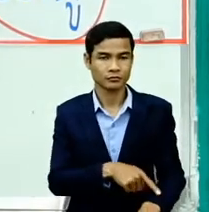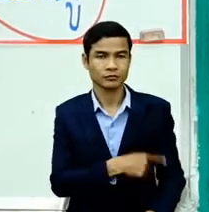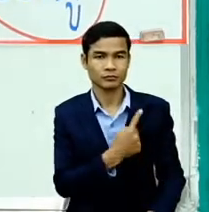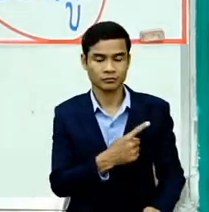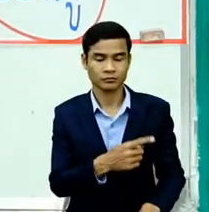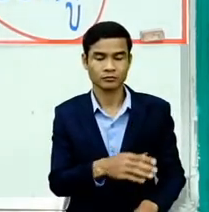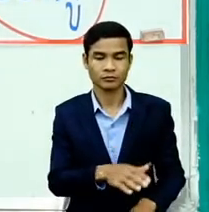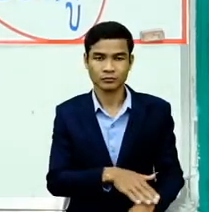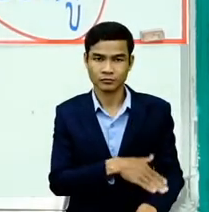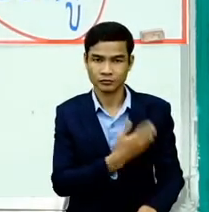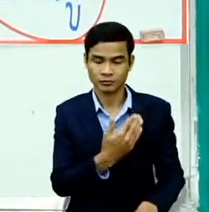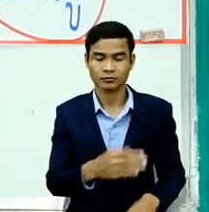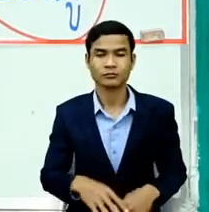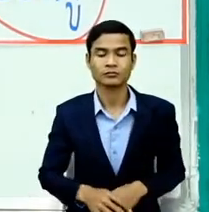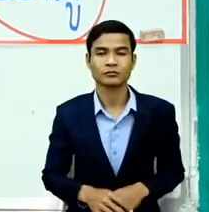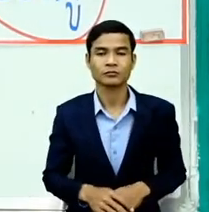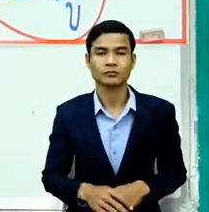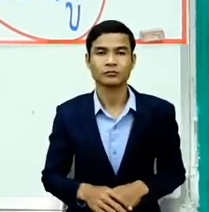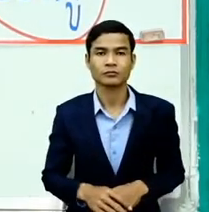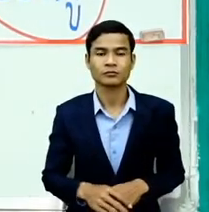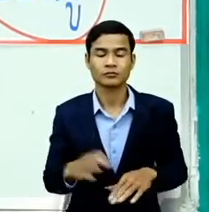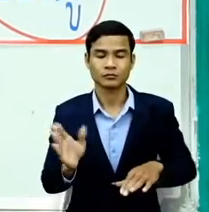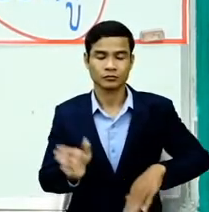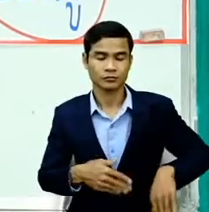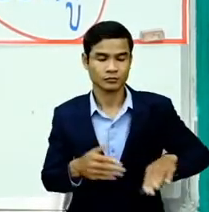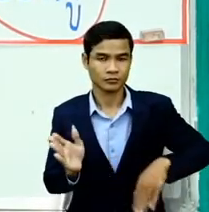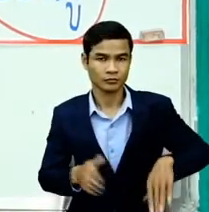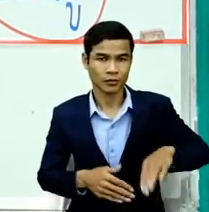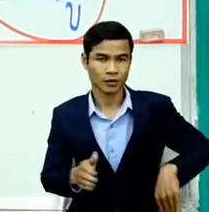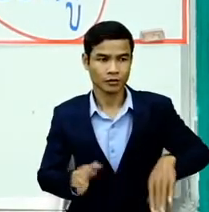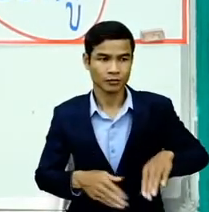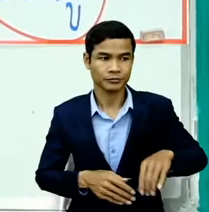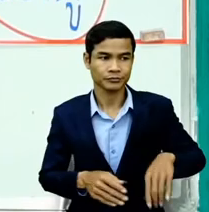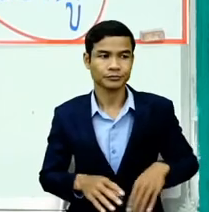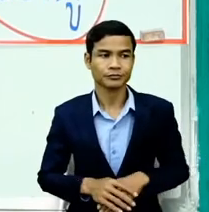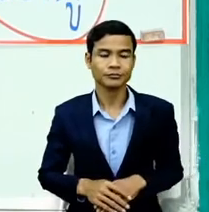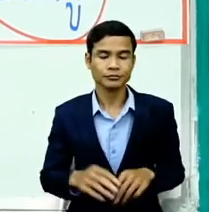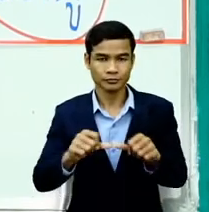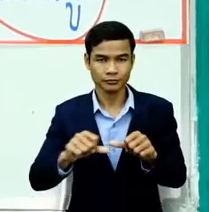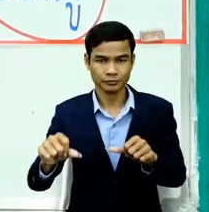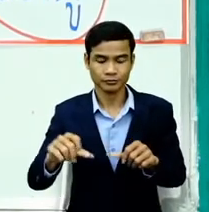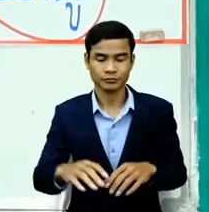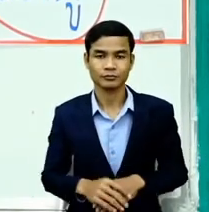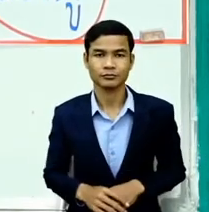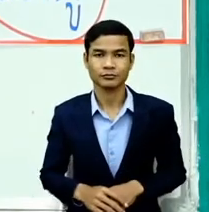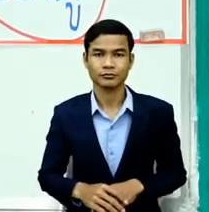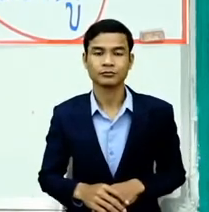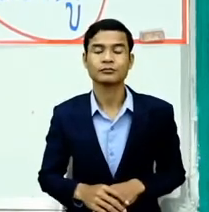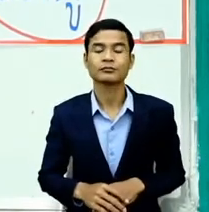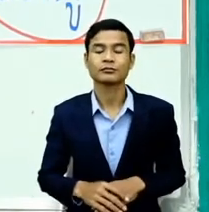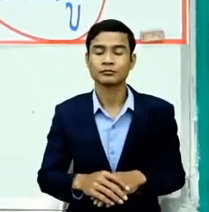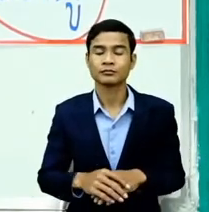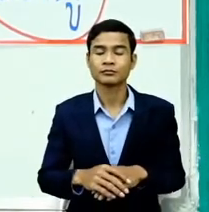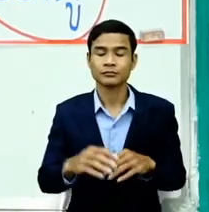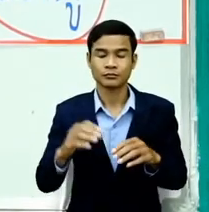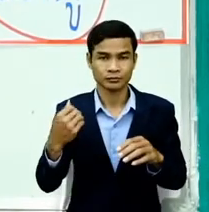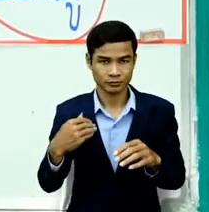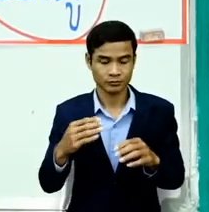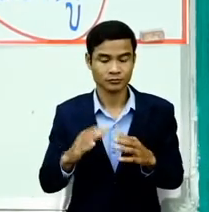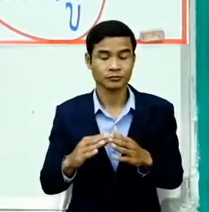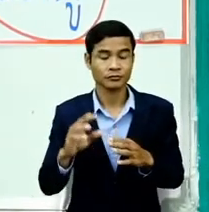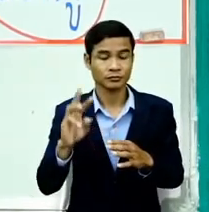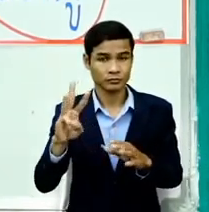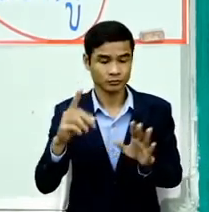bắn tóm dì kể chá bắn tó dì chẳng